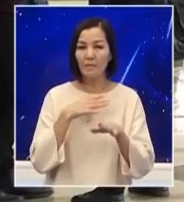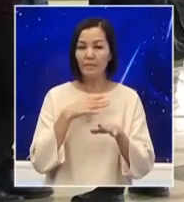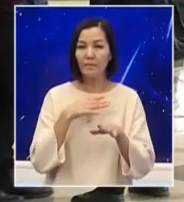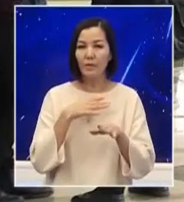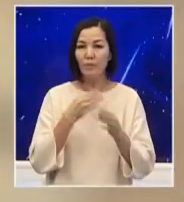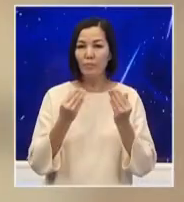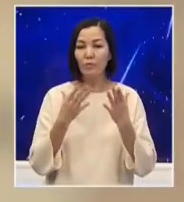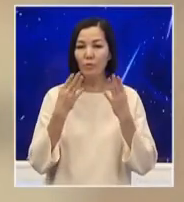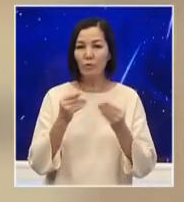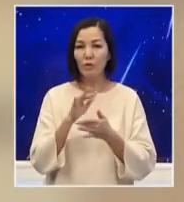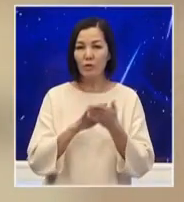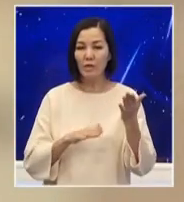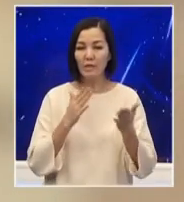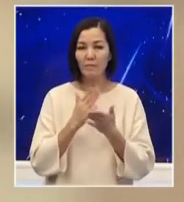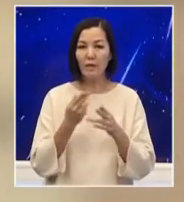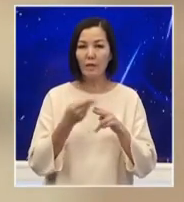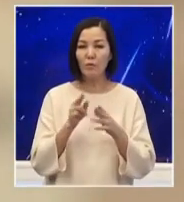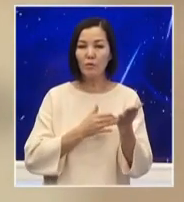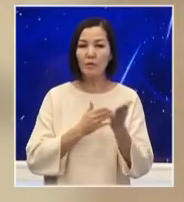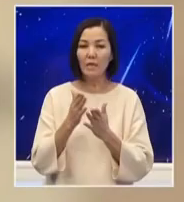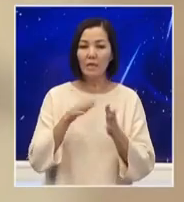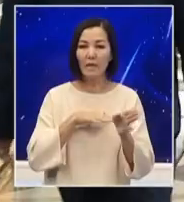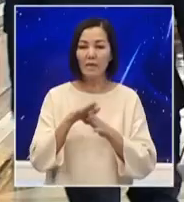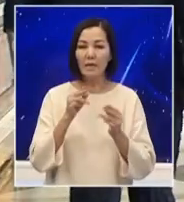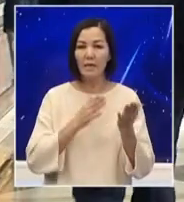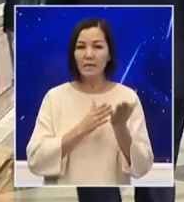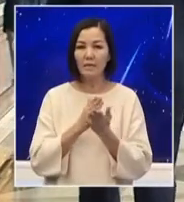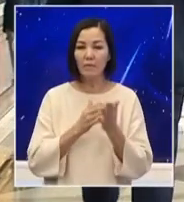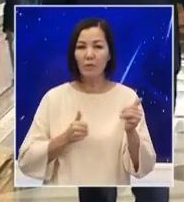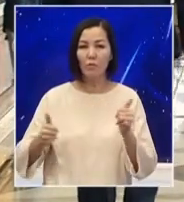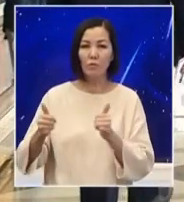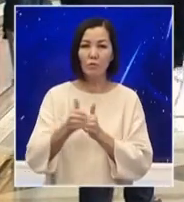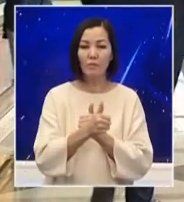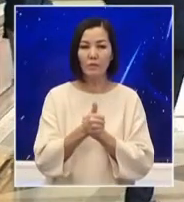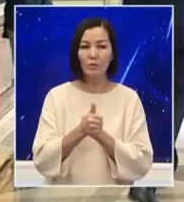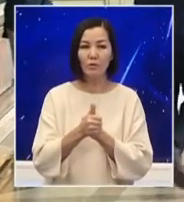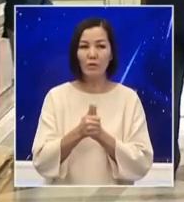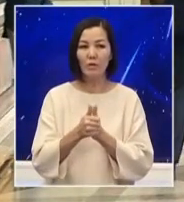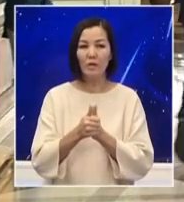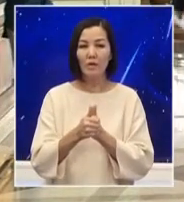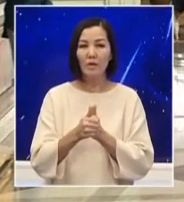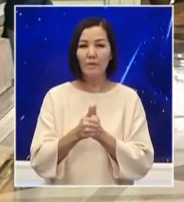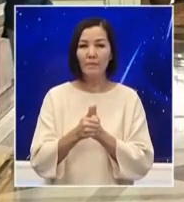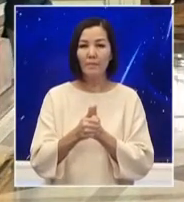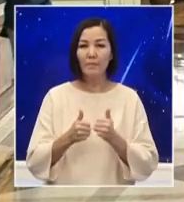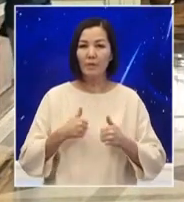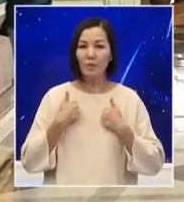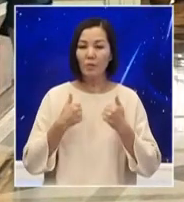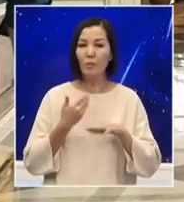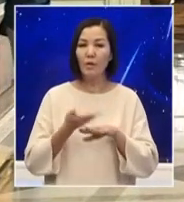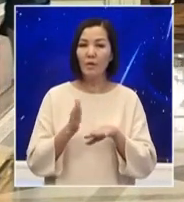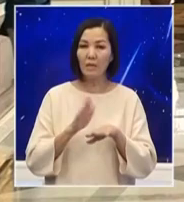жұмысымызды тоқтатқан емеспіз. Осы салада атқарып жатқан қызметтің көшін сүйреу және алдыңғы қатарға шығу бұл оңай дүние